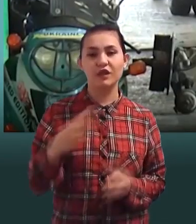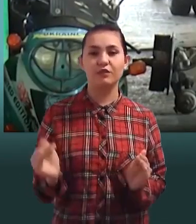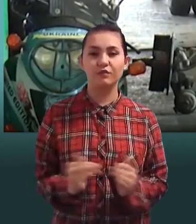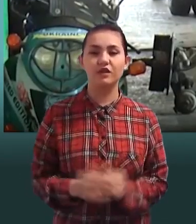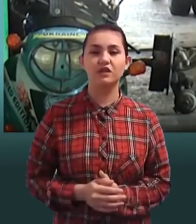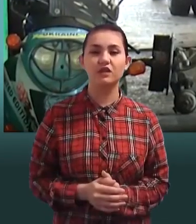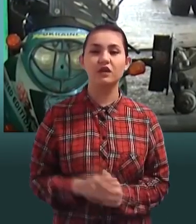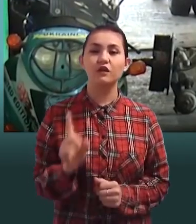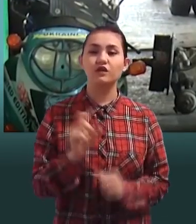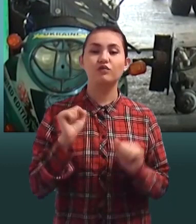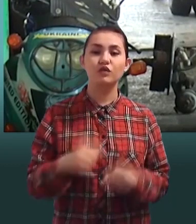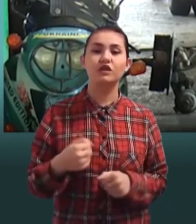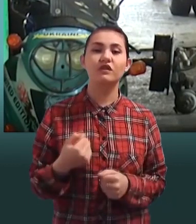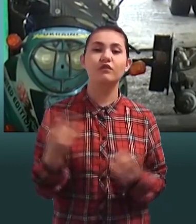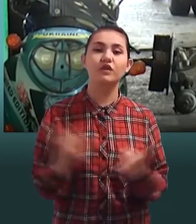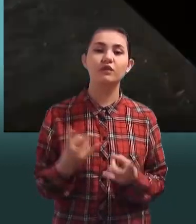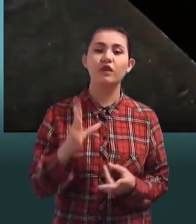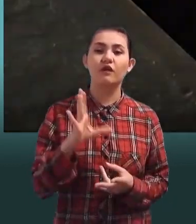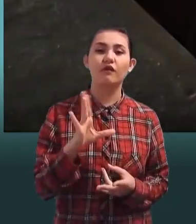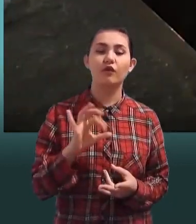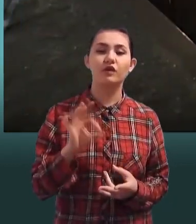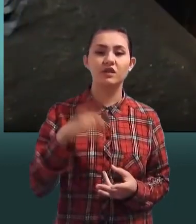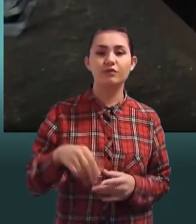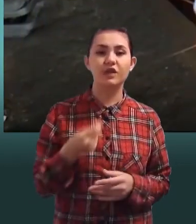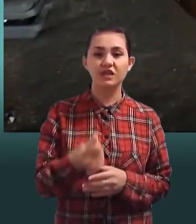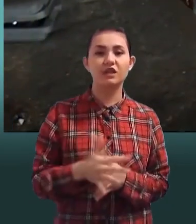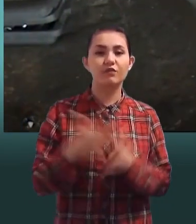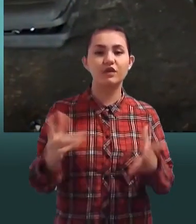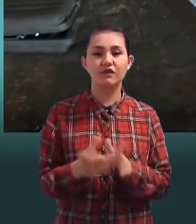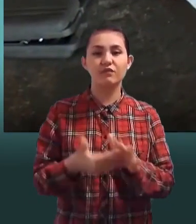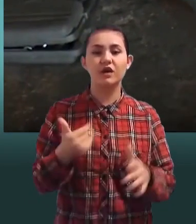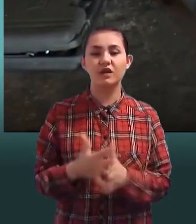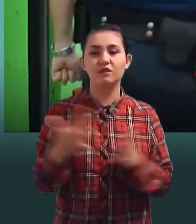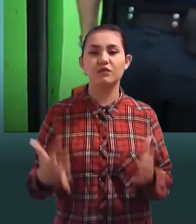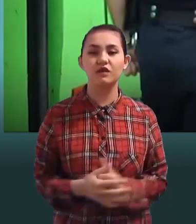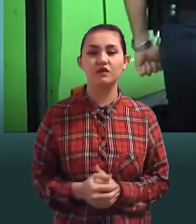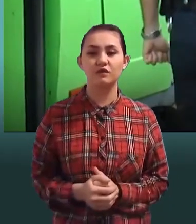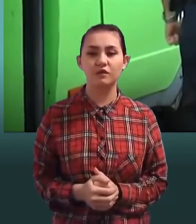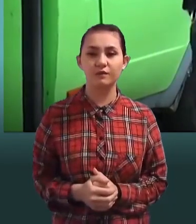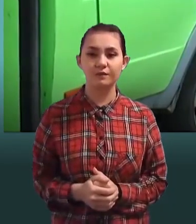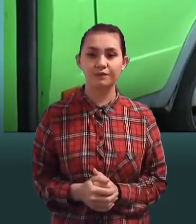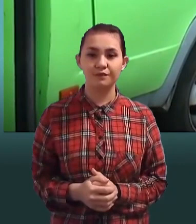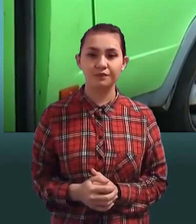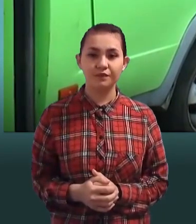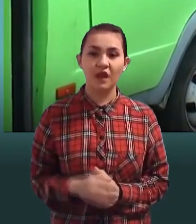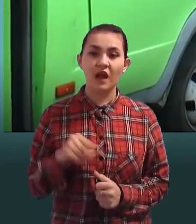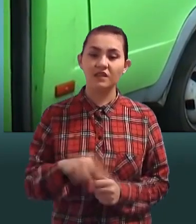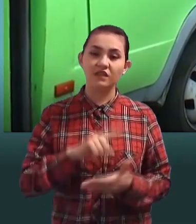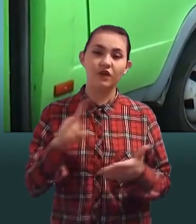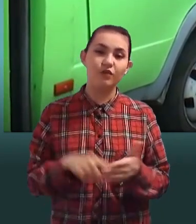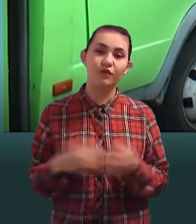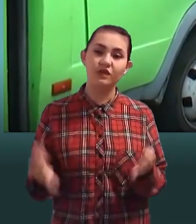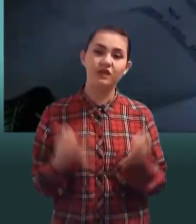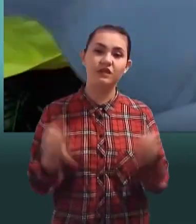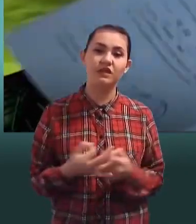ну що ж, можливо, тоді потрібно водіям платити і більше, аби вимагати від них більшого. А здесь вопрос интересный. Дело в